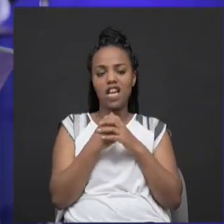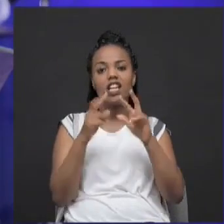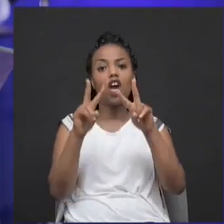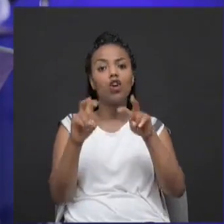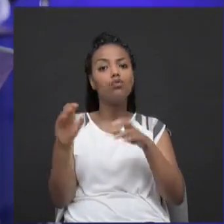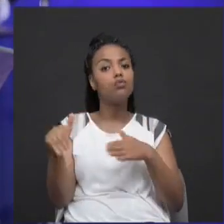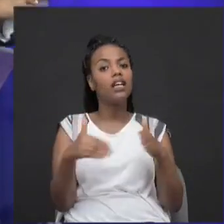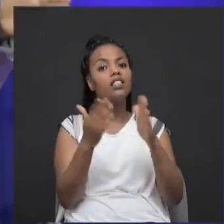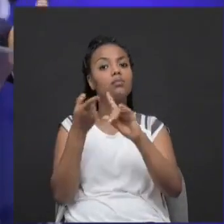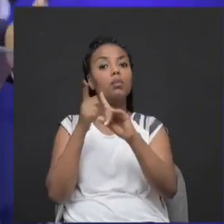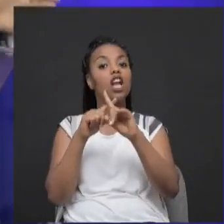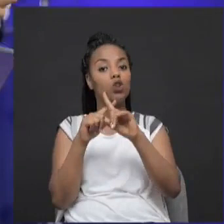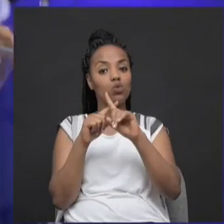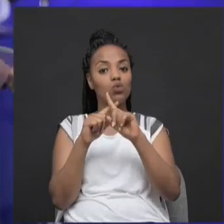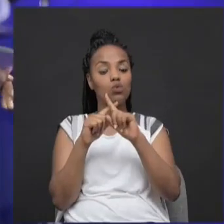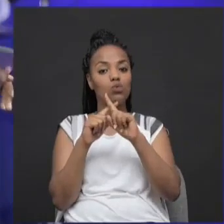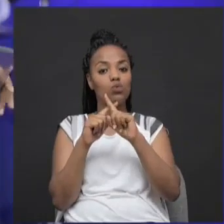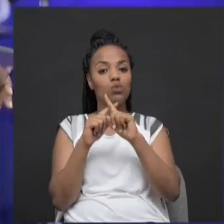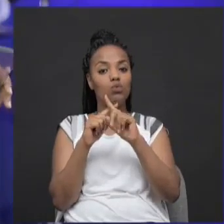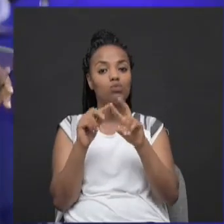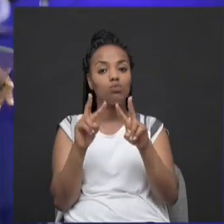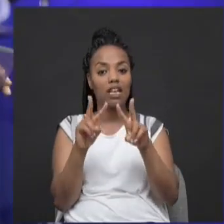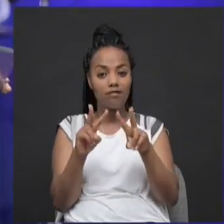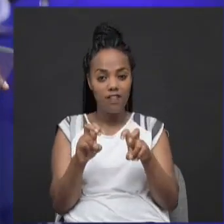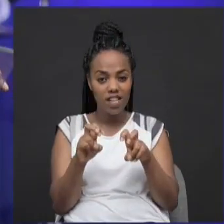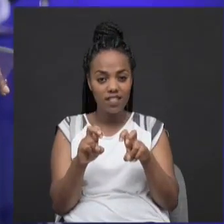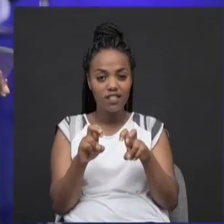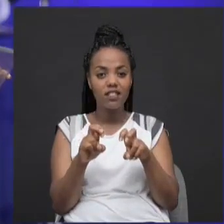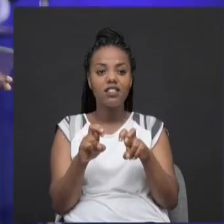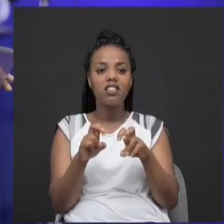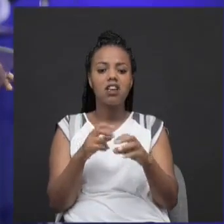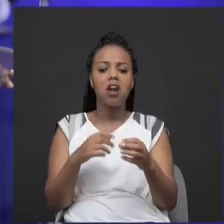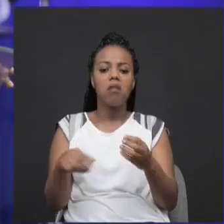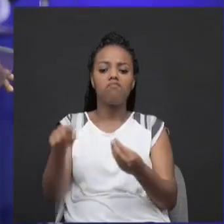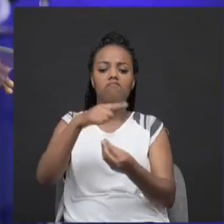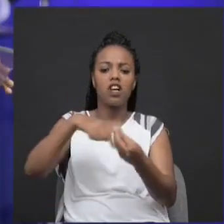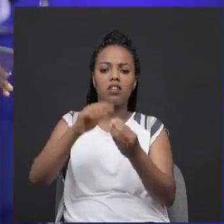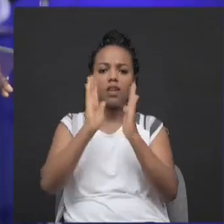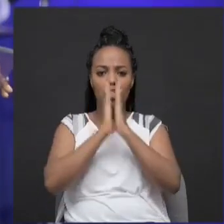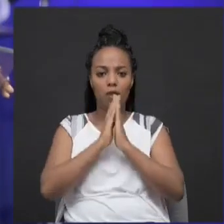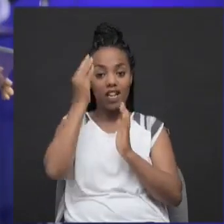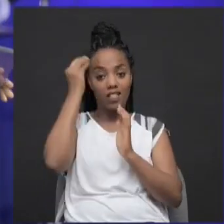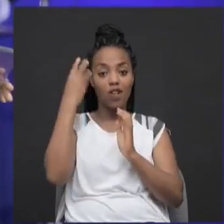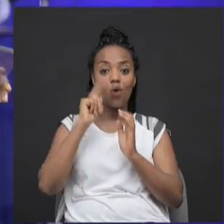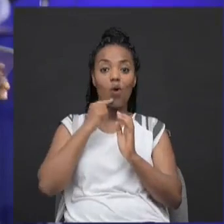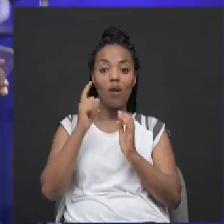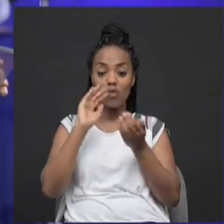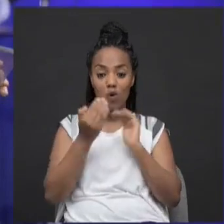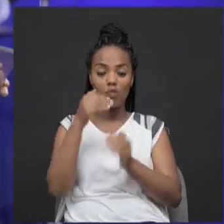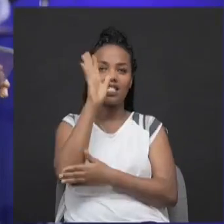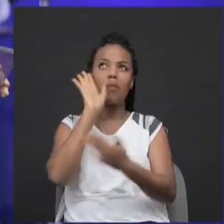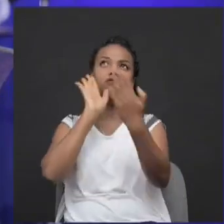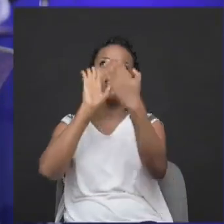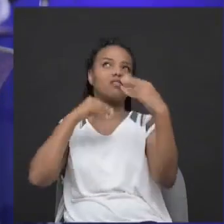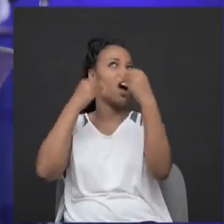ከክፉ መንገዳቸው ቢመለሱ በክፋት የታጀለ ጸሎት ረስተነው እንኳን ቢሆን እግዚአብሔር ፊት